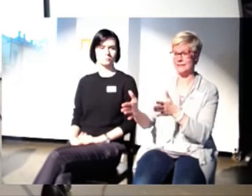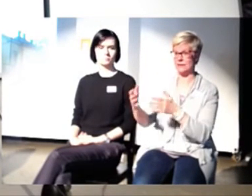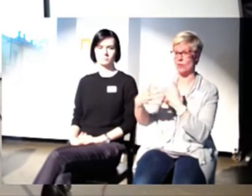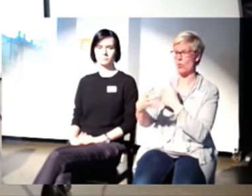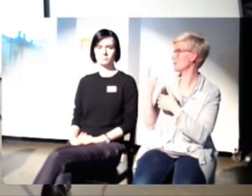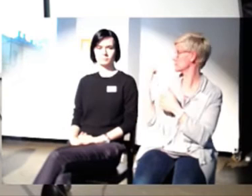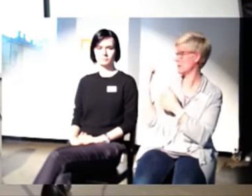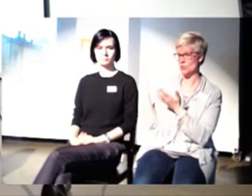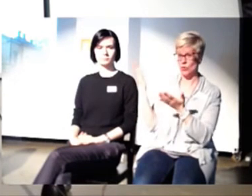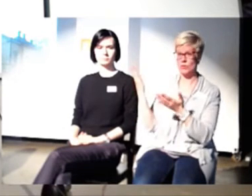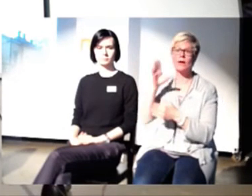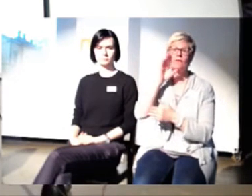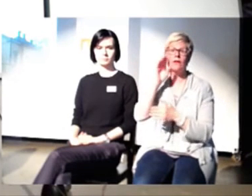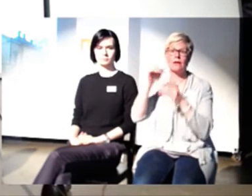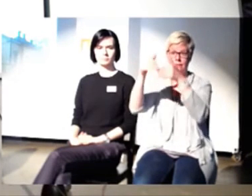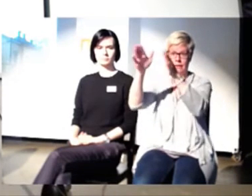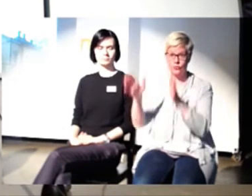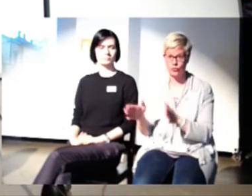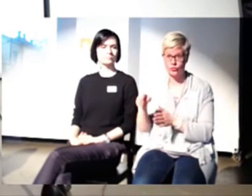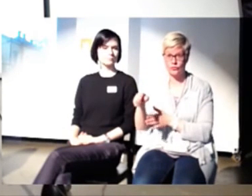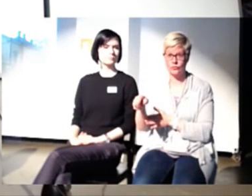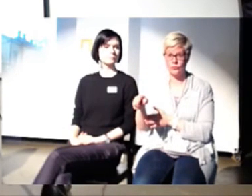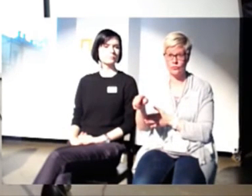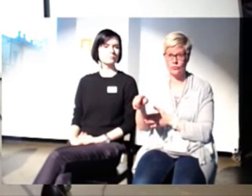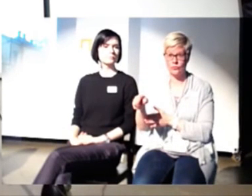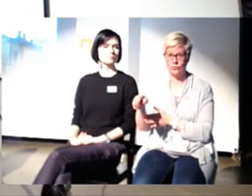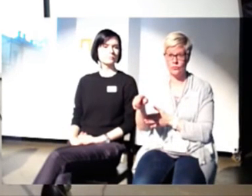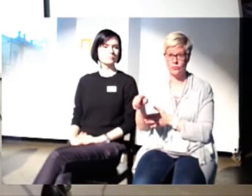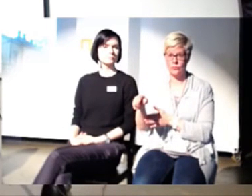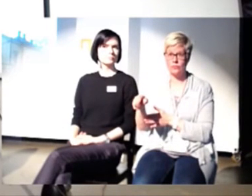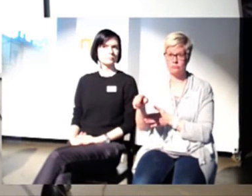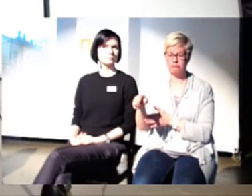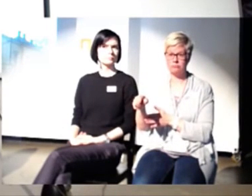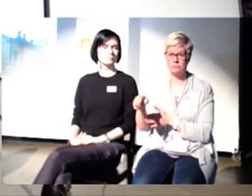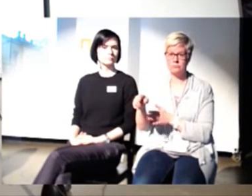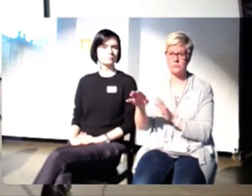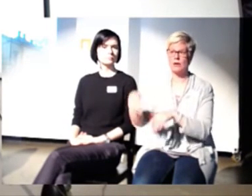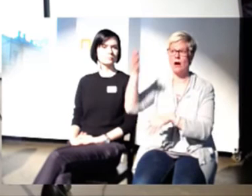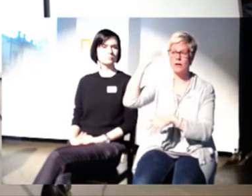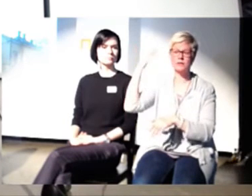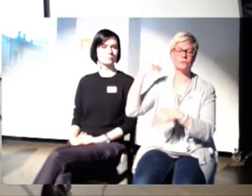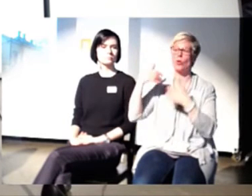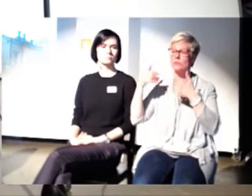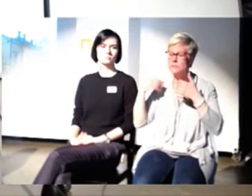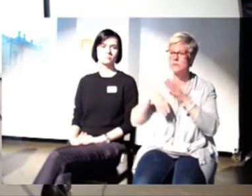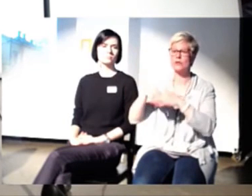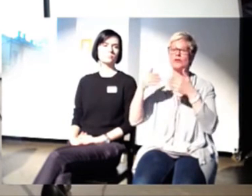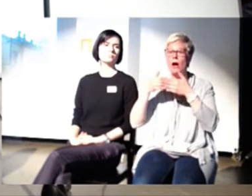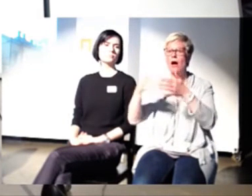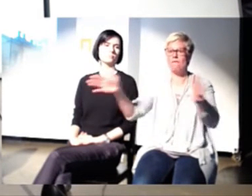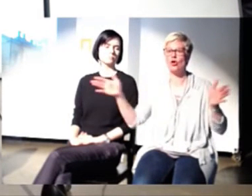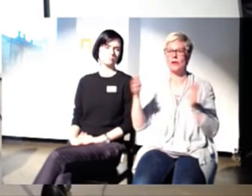näkyy, tämä vanha rakennus, niin se on ollut täysin siis aikaisemmin avoin